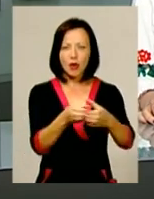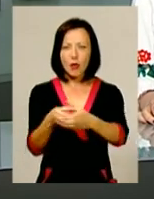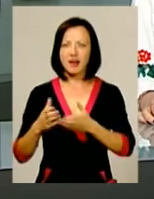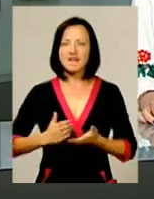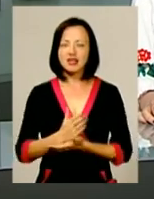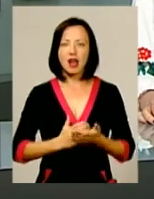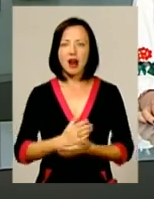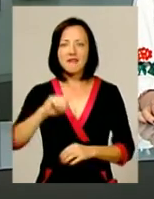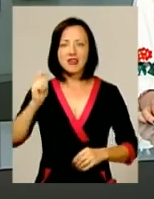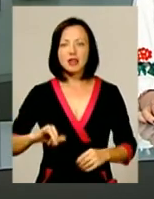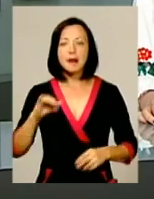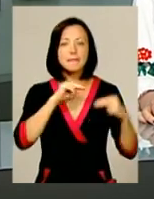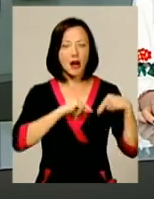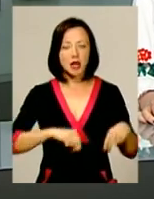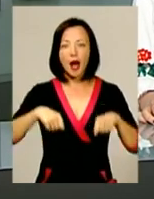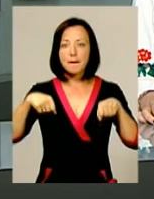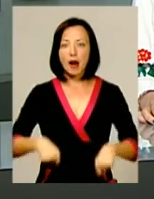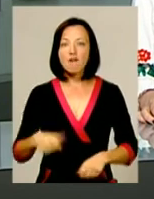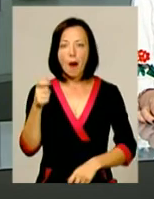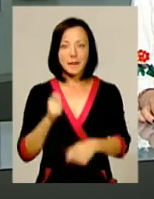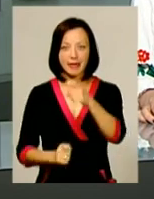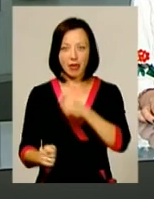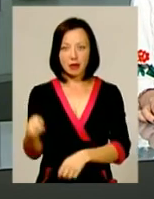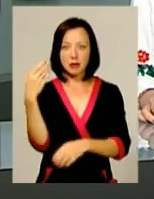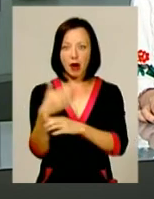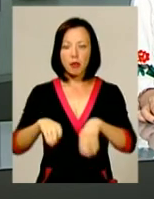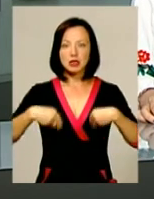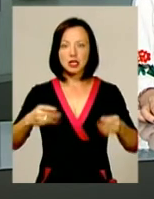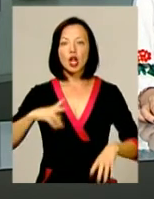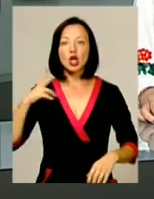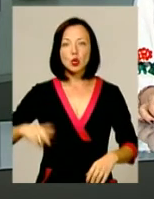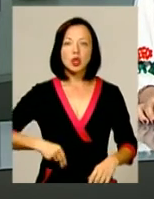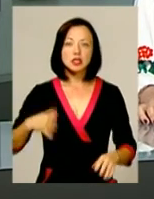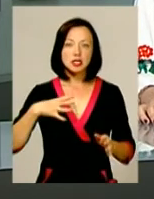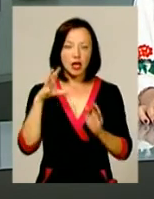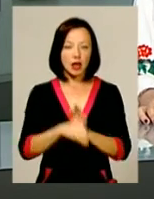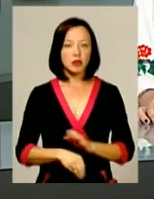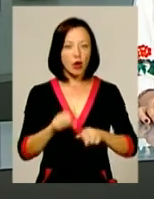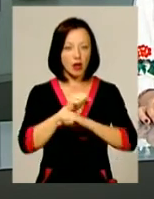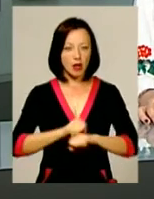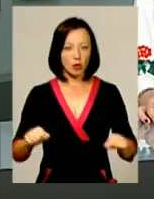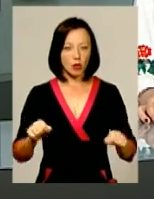та праці. А право підняти прапор цьогоріч надали доньці загиблого героя.